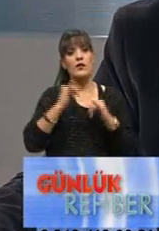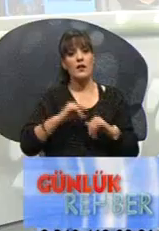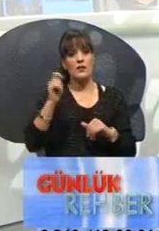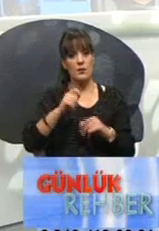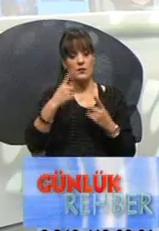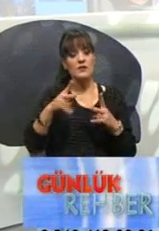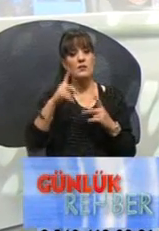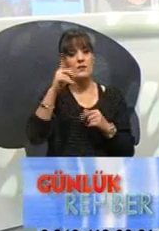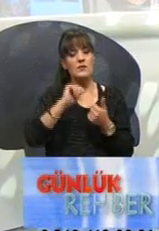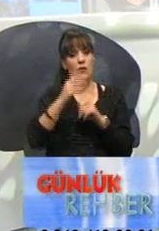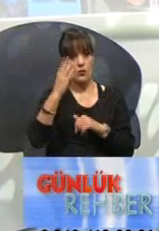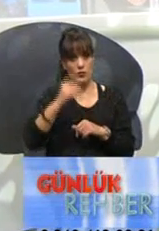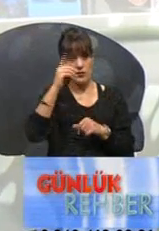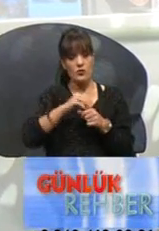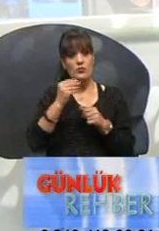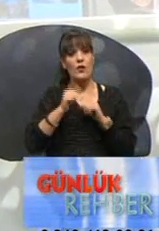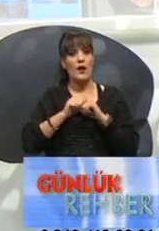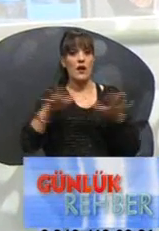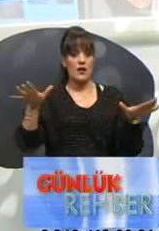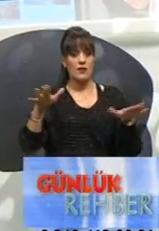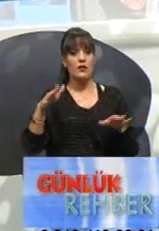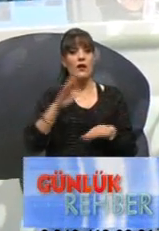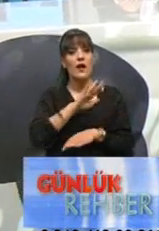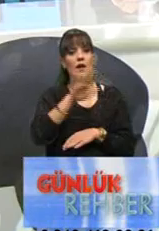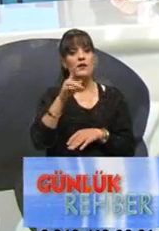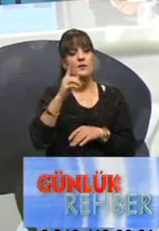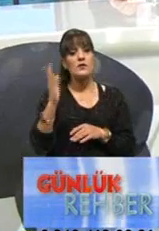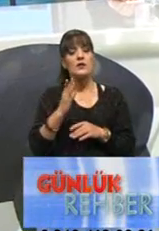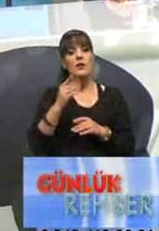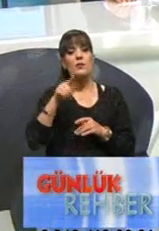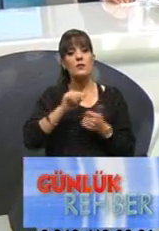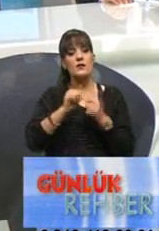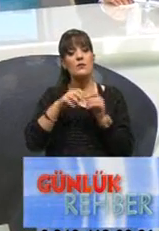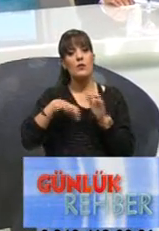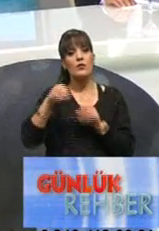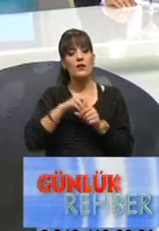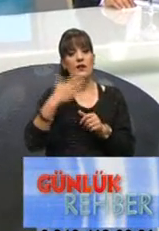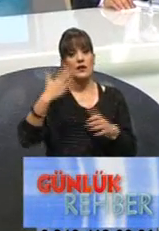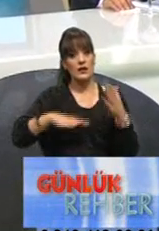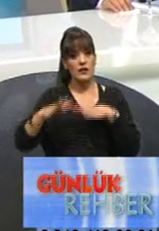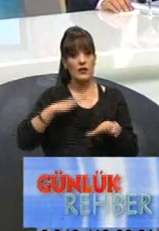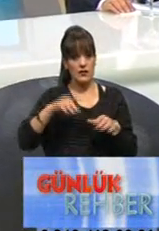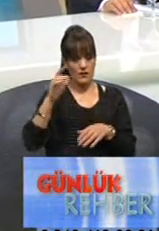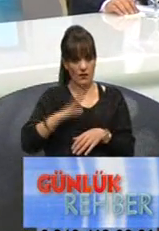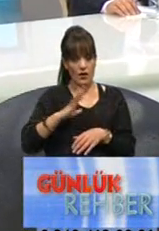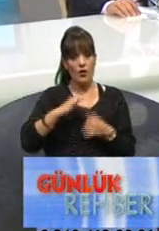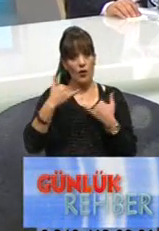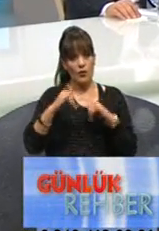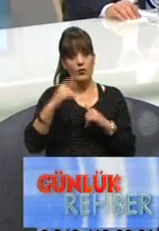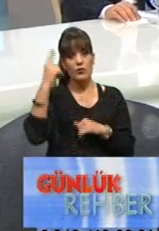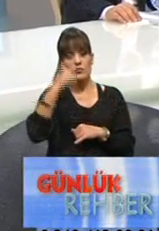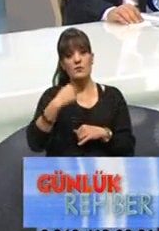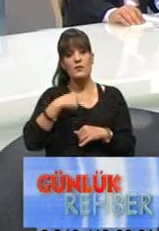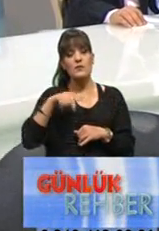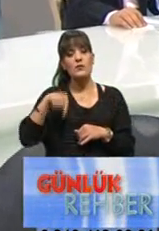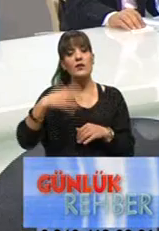spor dalı olduğu için çok yaygın. Ve herkes de bir şekilde bu spor dalına ilgi duyuyor, oynuyor. Dolayısıyla